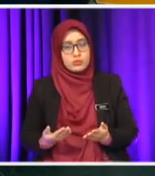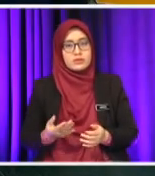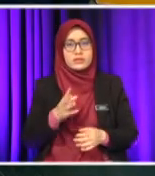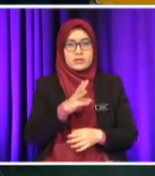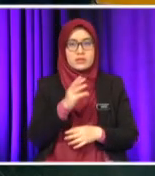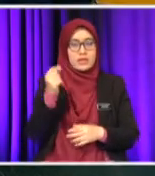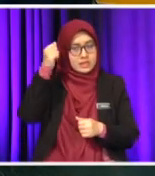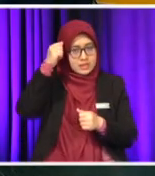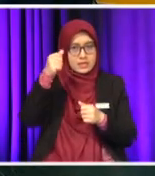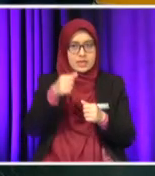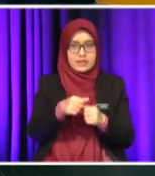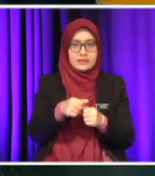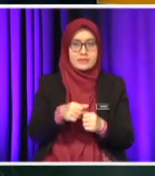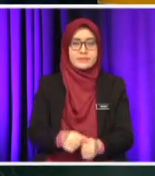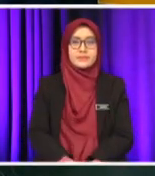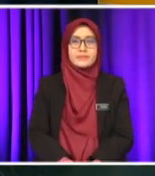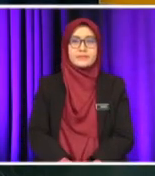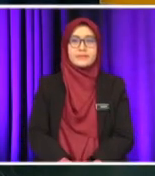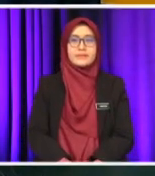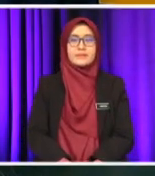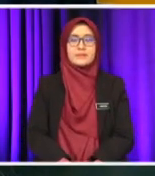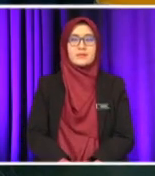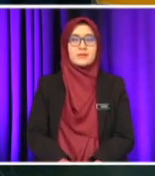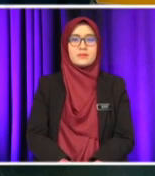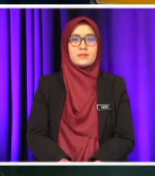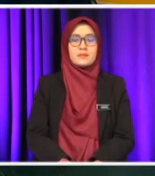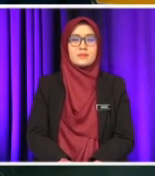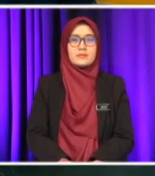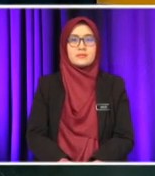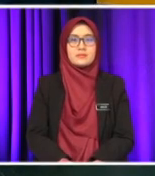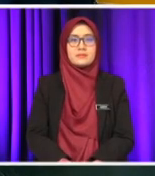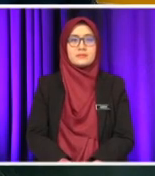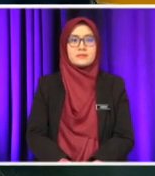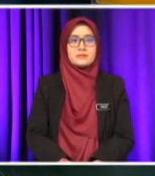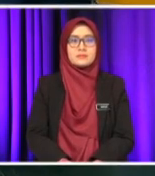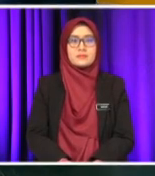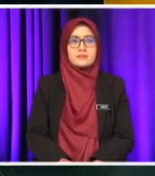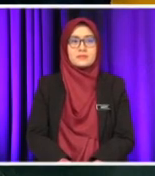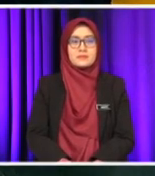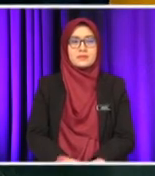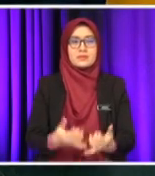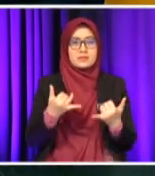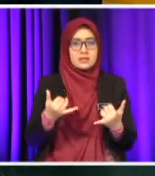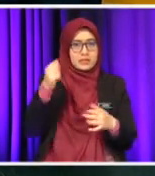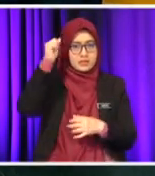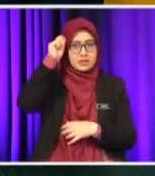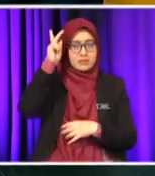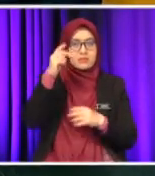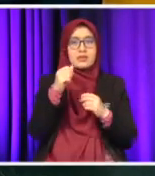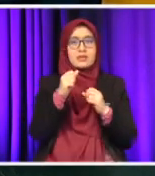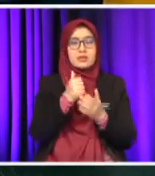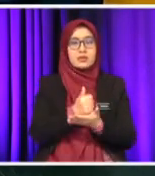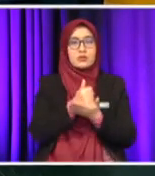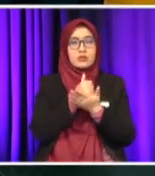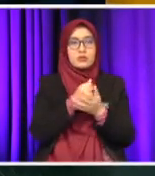yang berbentuk penerangan yang mana membujuk dan menemuinya boleh tampakan di dekat situ supaya murid-murid kita di rumah paham